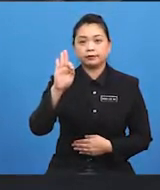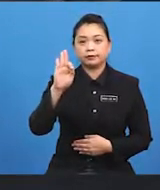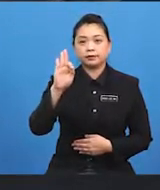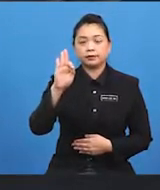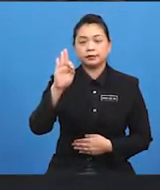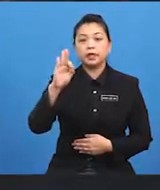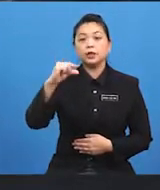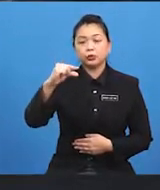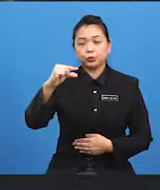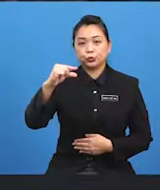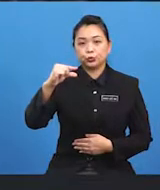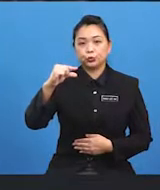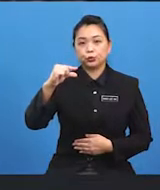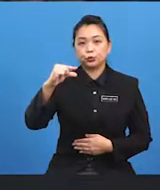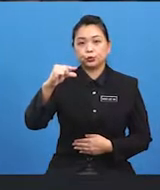G,